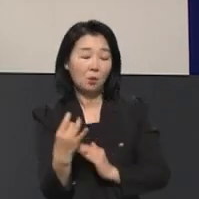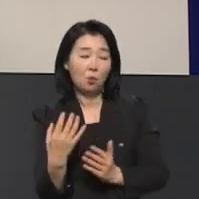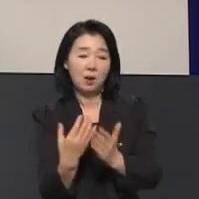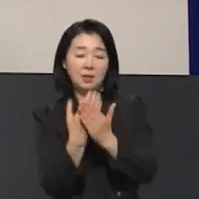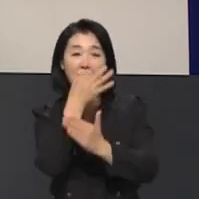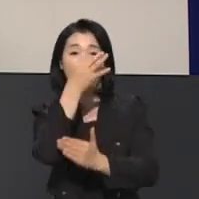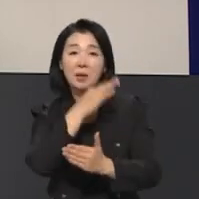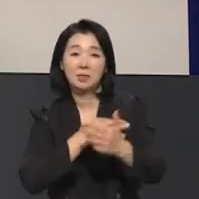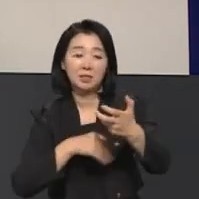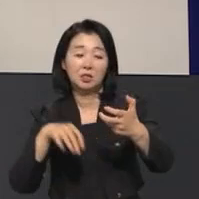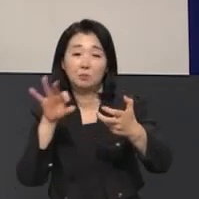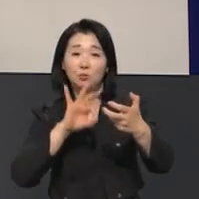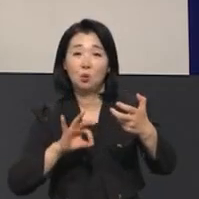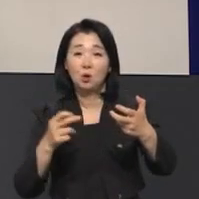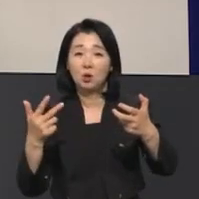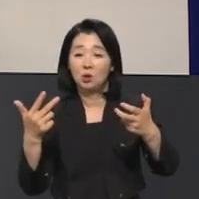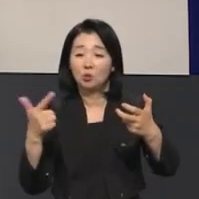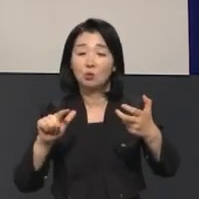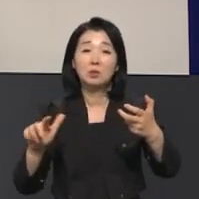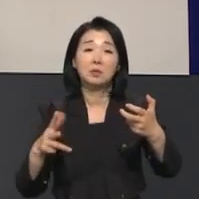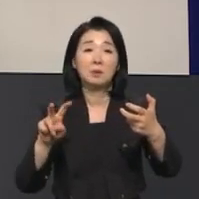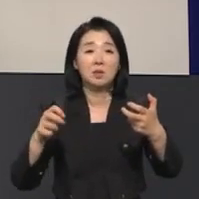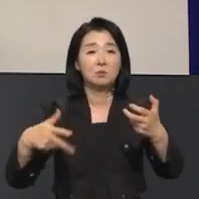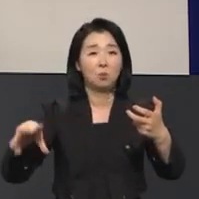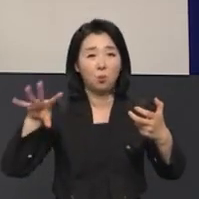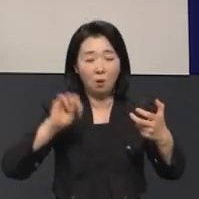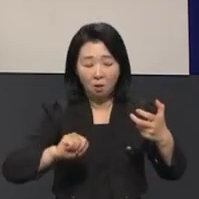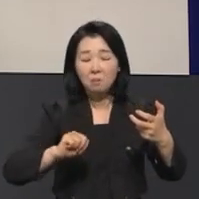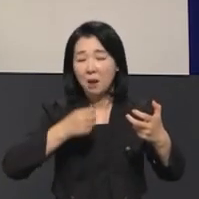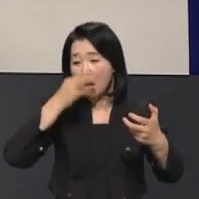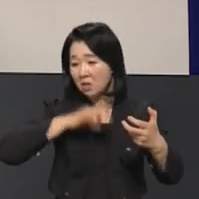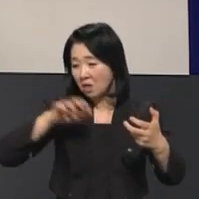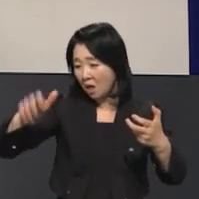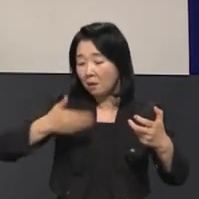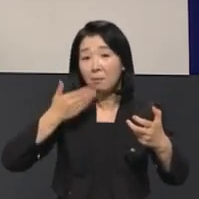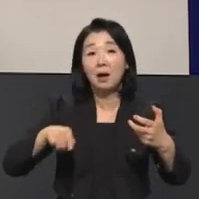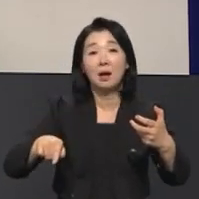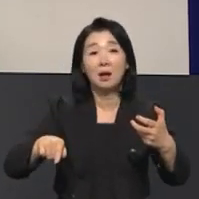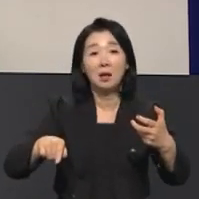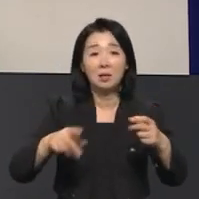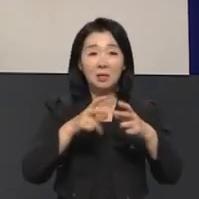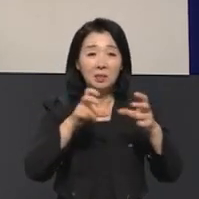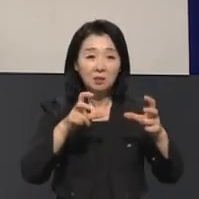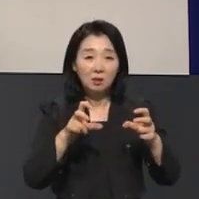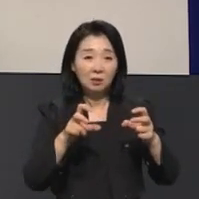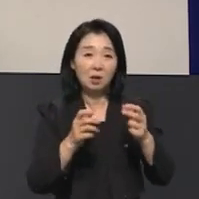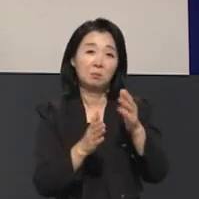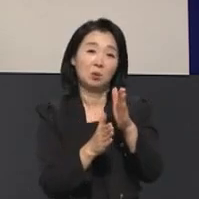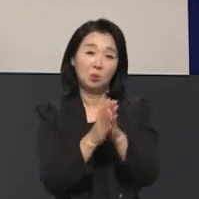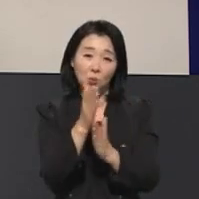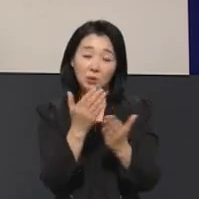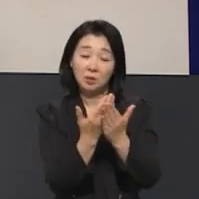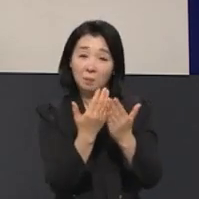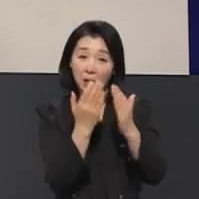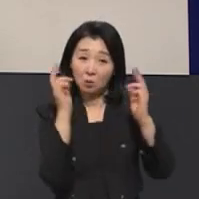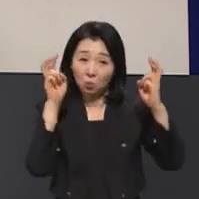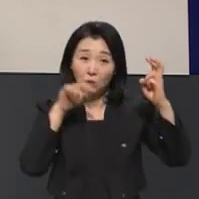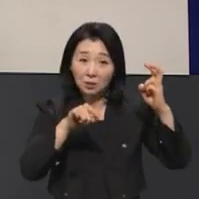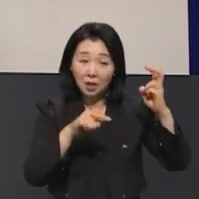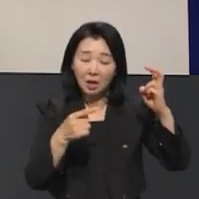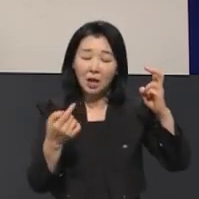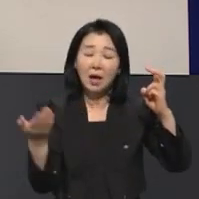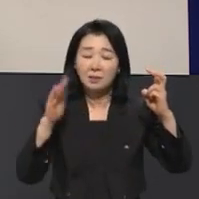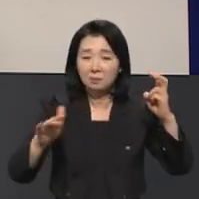이익의 70%인 6,725억 원까지도 이익을 볼 수 있었던 성남도시개발공사가 1,822억